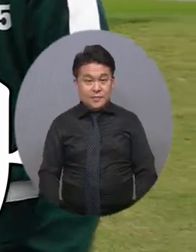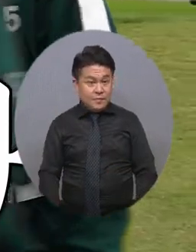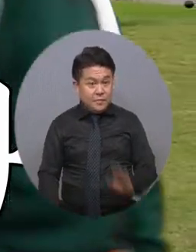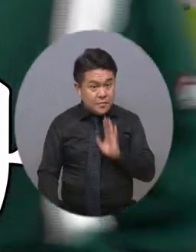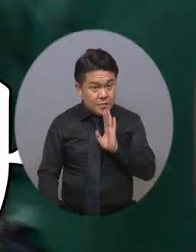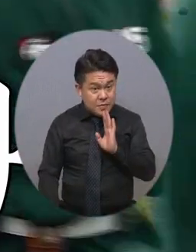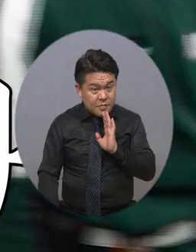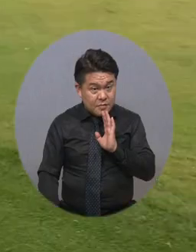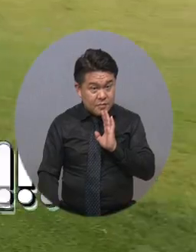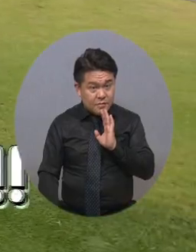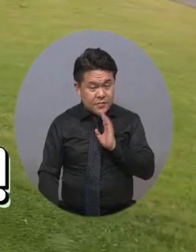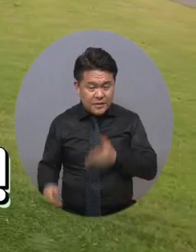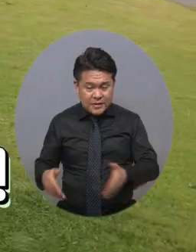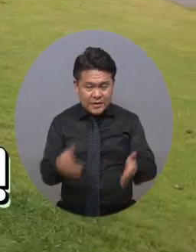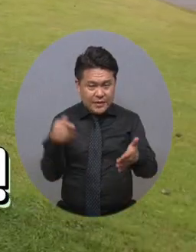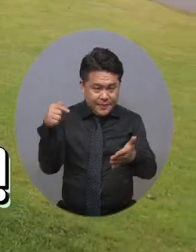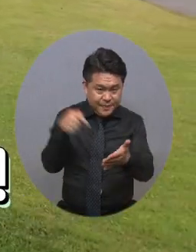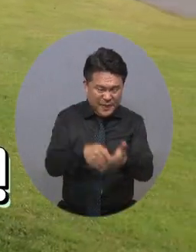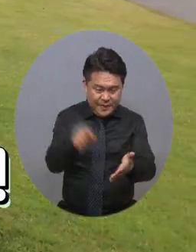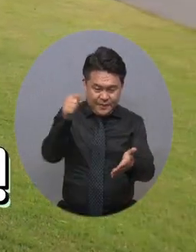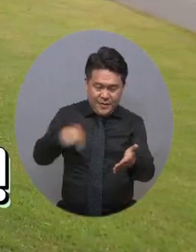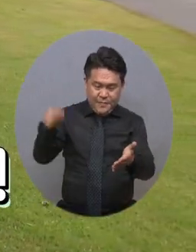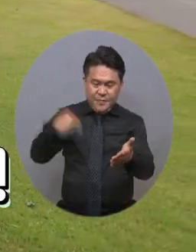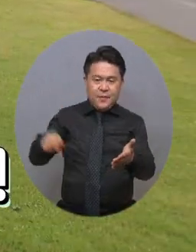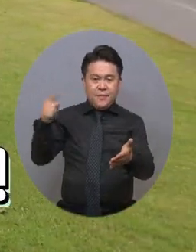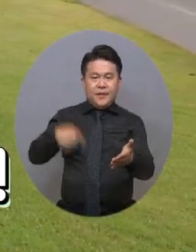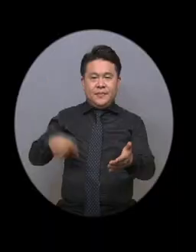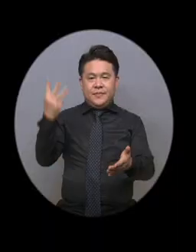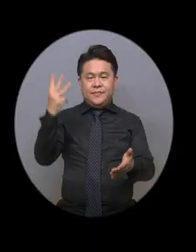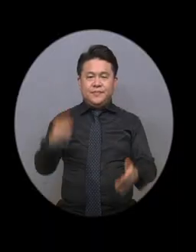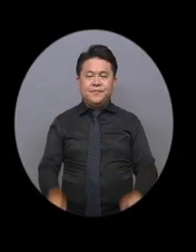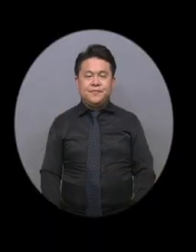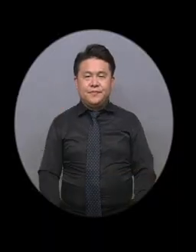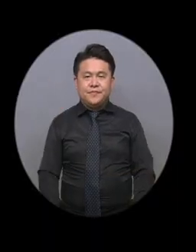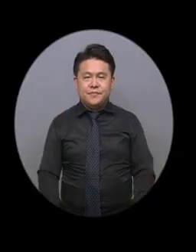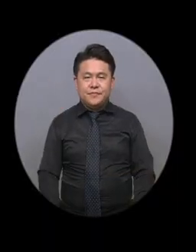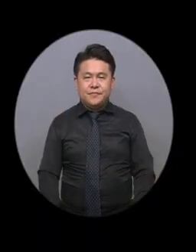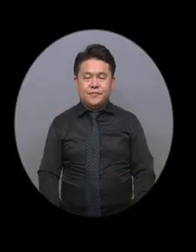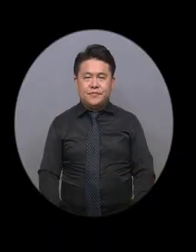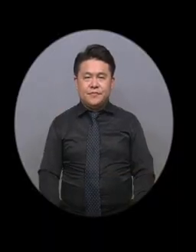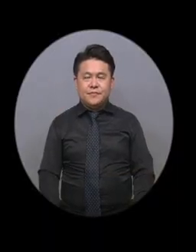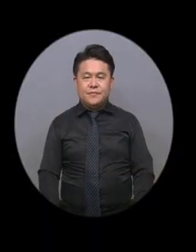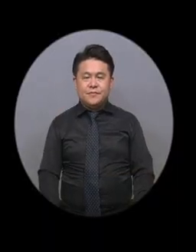목생도. 도로 맞았는데 점프 세 번 봤어요. 아 그래?